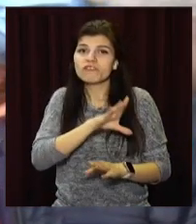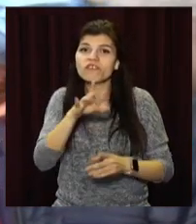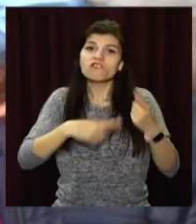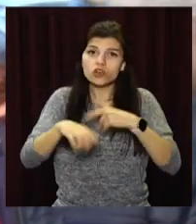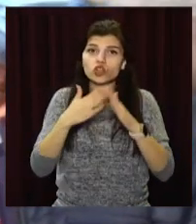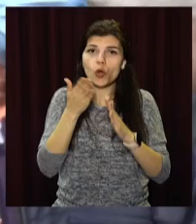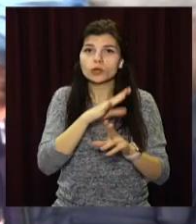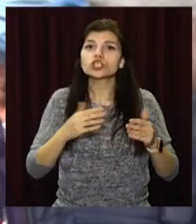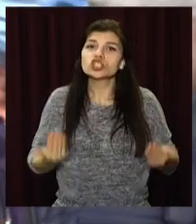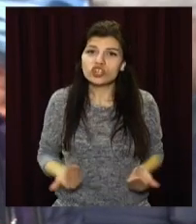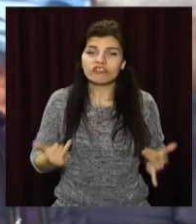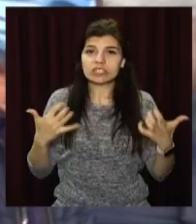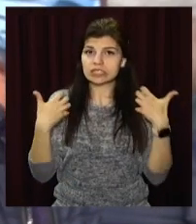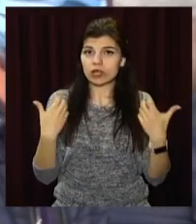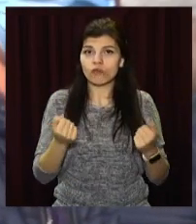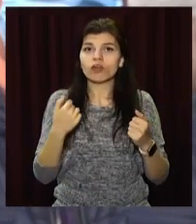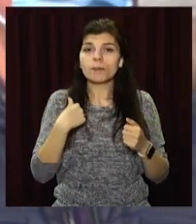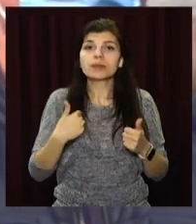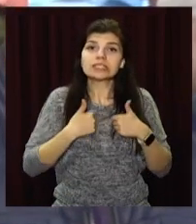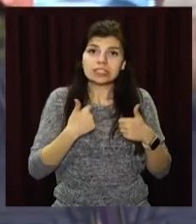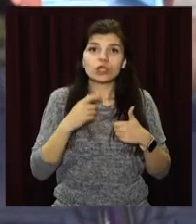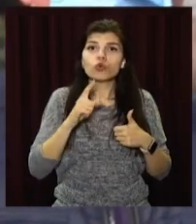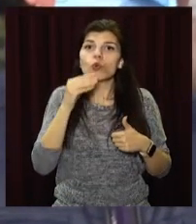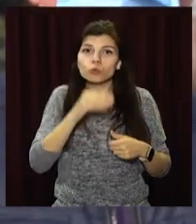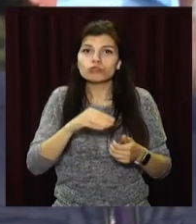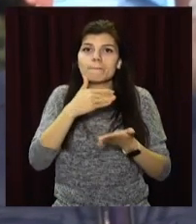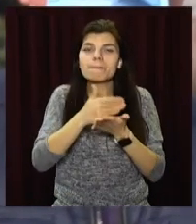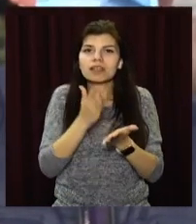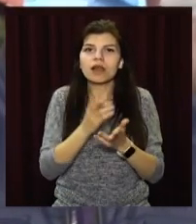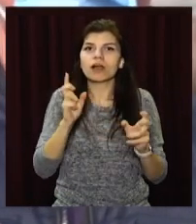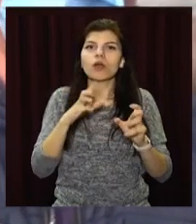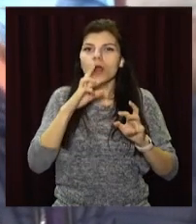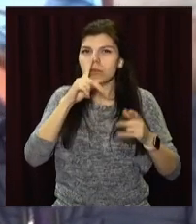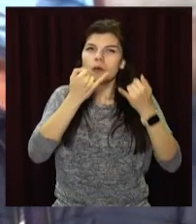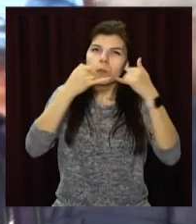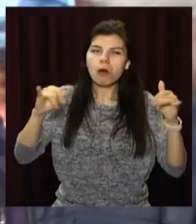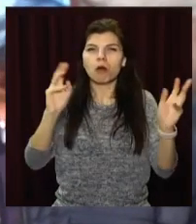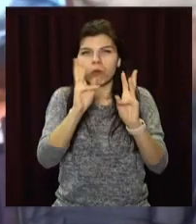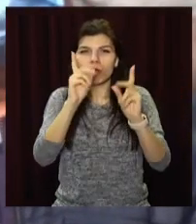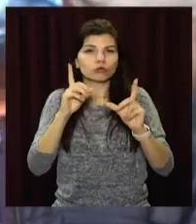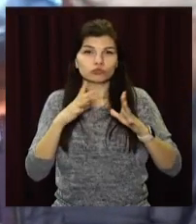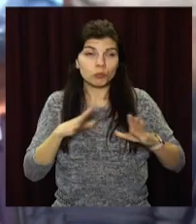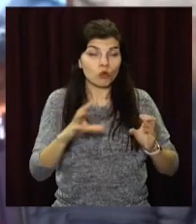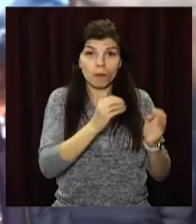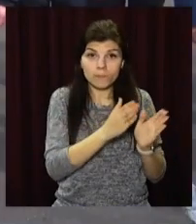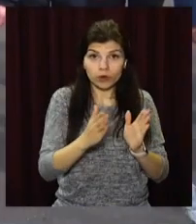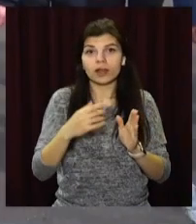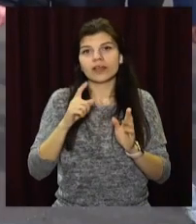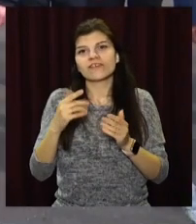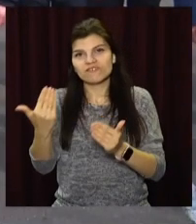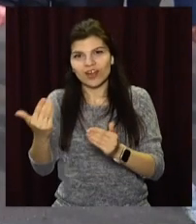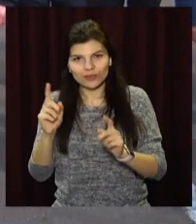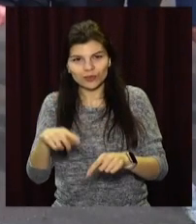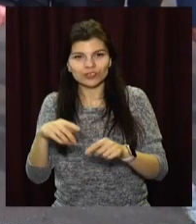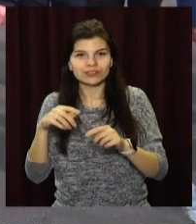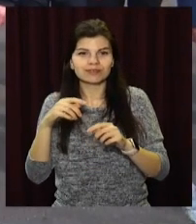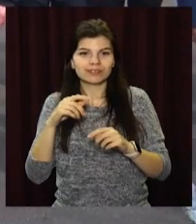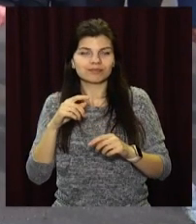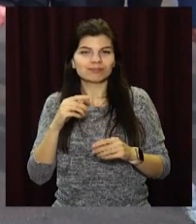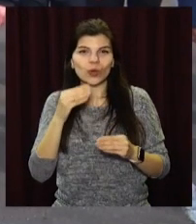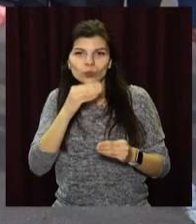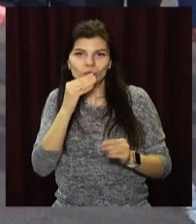своєї сторони ми робили, будемо робити все для улучшення матеріально-технічної бази нашої пожарно-спасательної служби. На честь свята міський